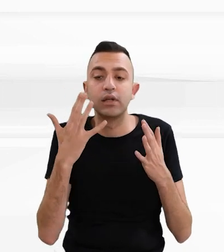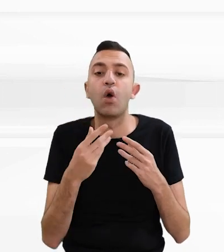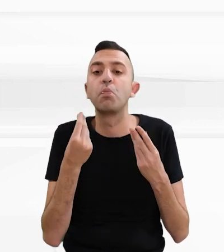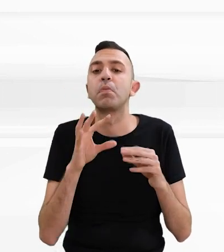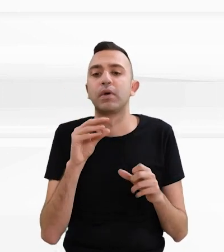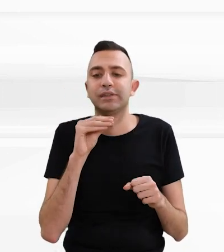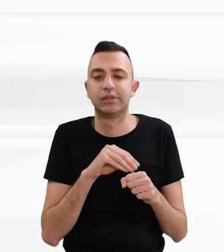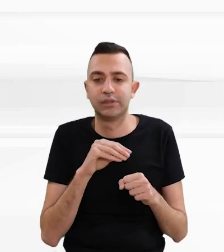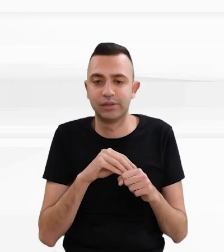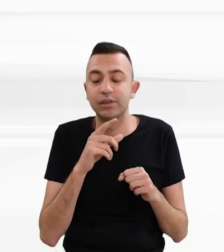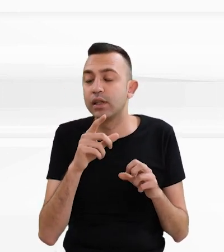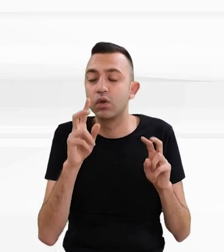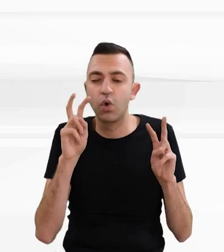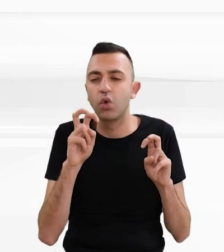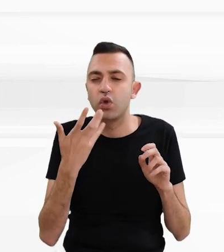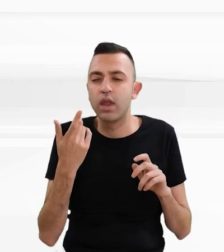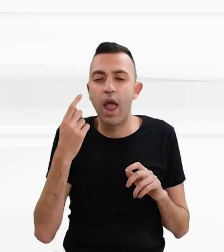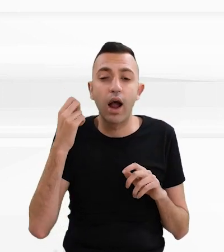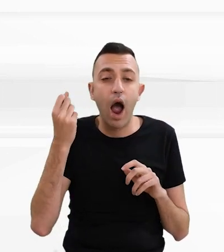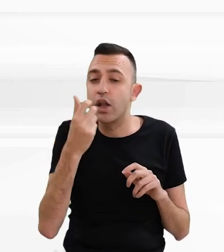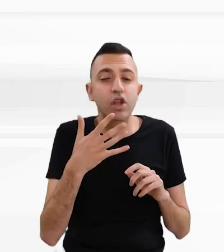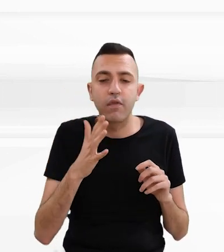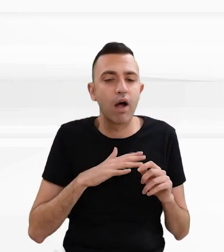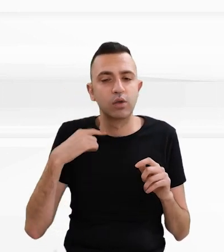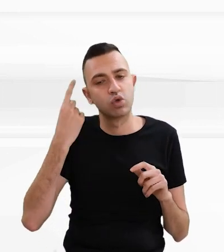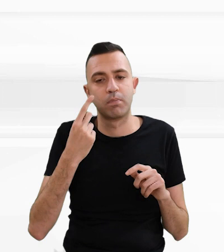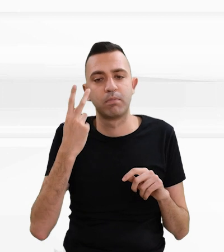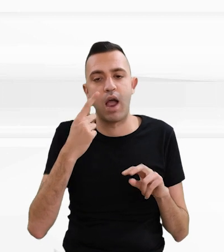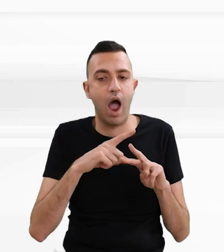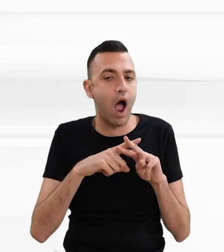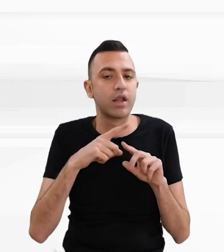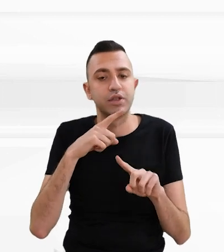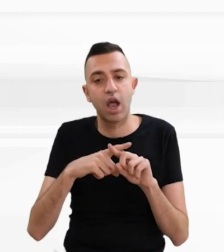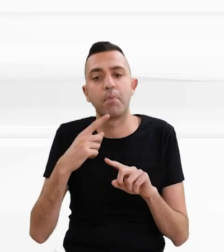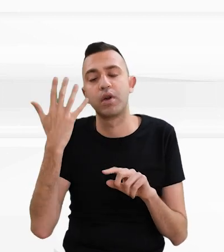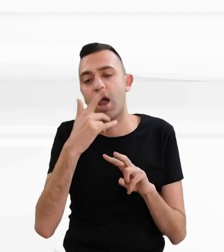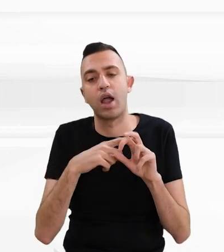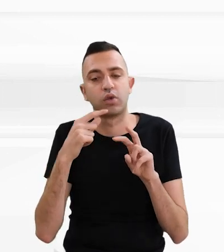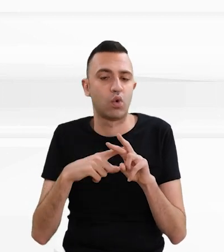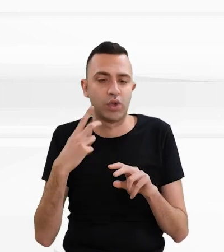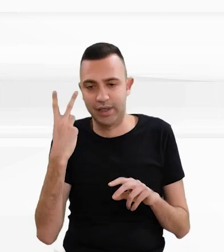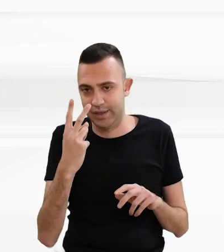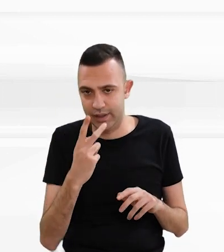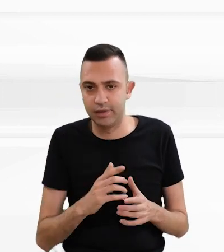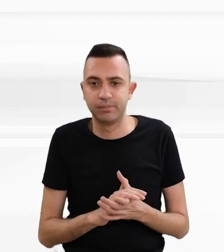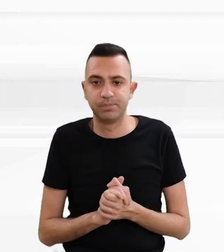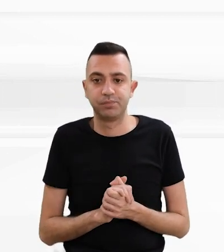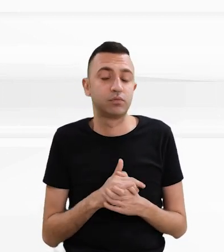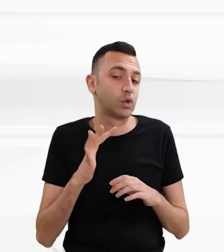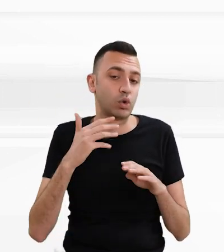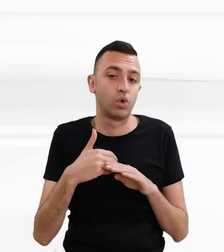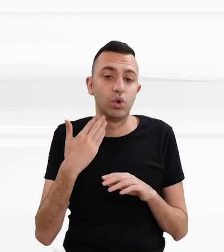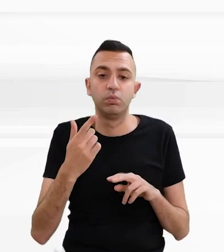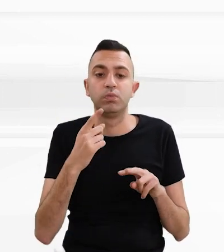lazım ihtimal lerimizi sayalım Ağa çarpı karekök iki yazalım Ağa çarpı karekök iki daha